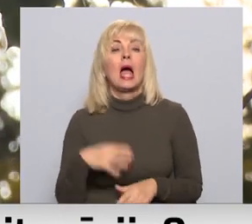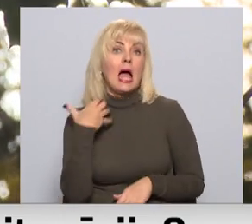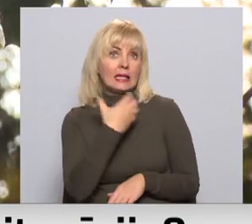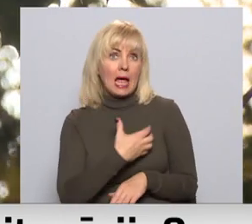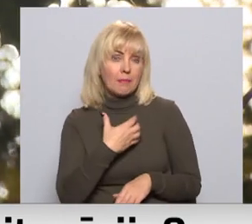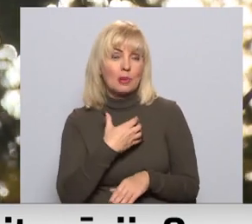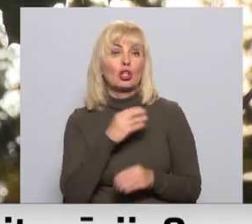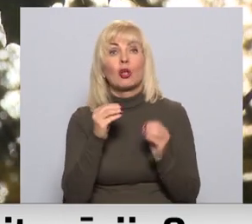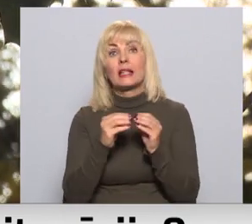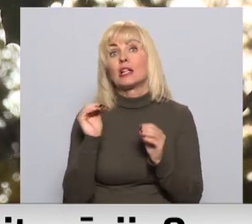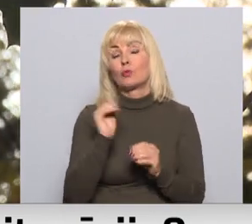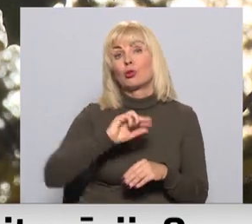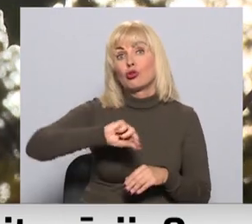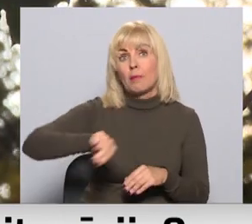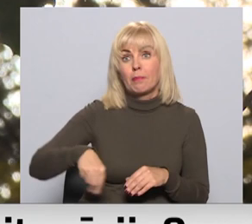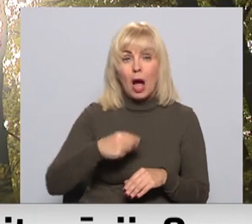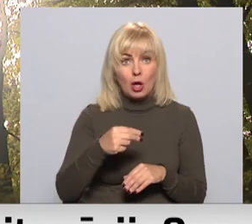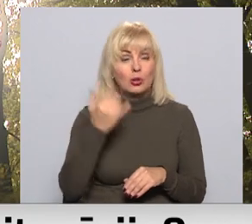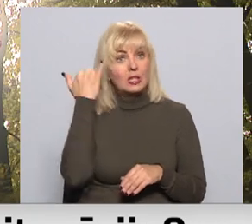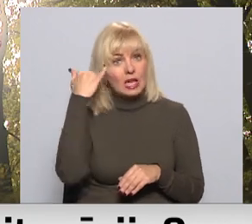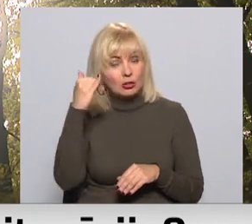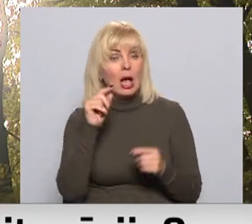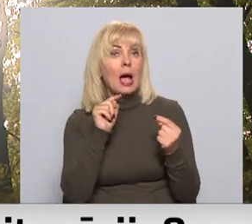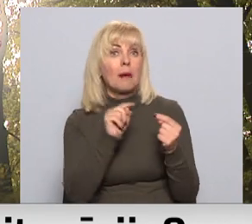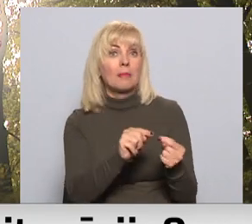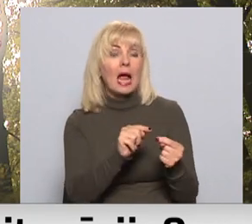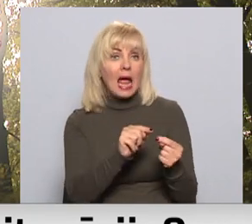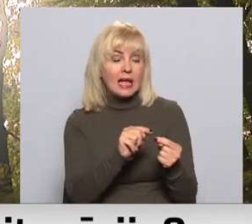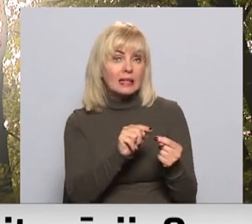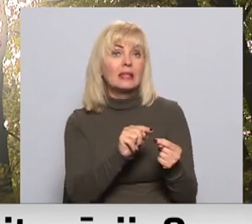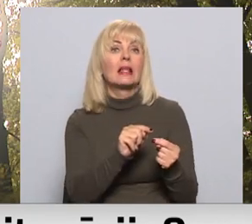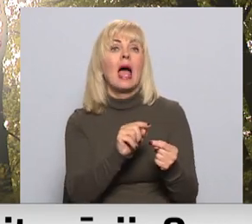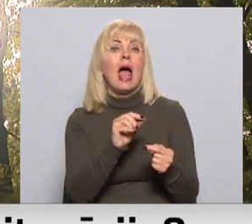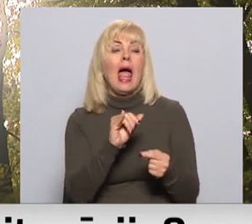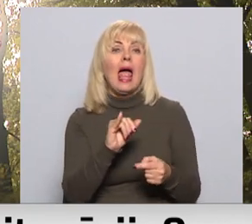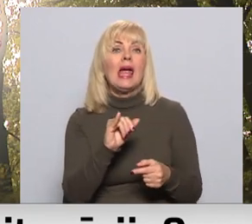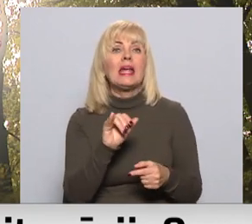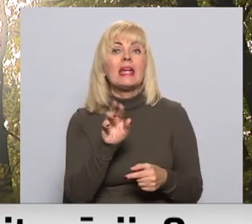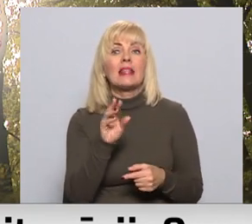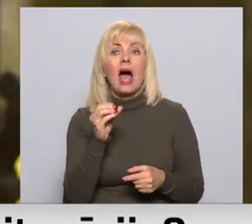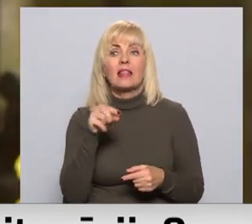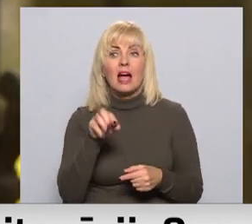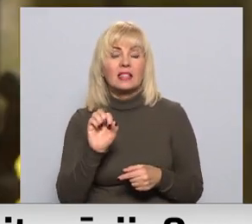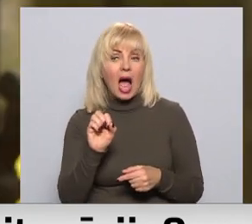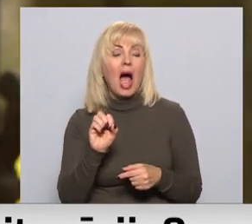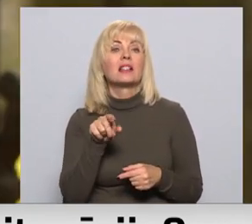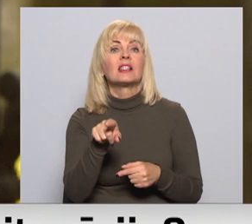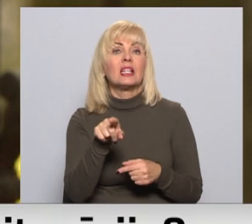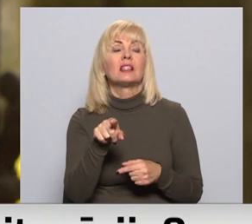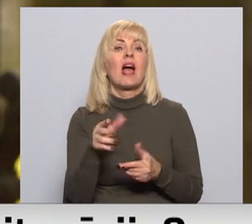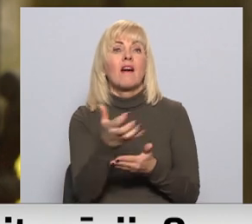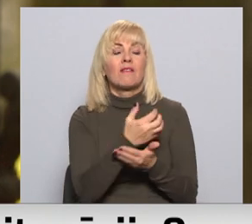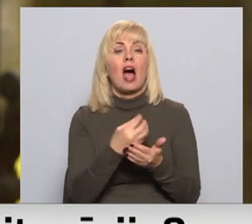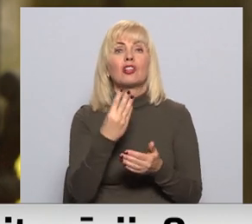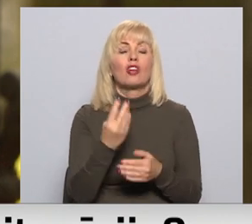Nepieciešamie vismaz 10 000 parakstu, lai iniciatīvu par eitanāzijas legalizāciju Latvijā iesniegtu Saeimā, tika vākti 4 gadus. Bet likumdevēji to